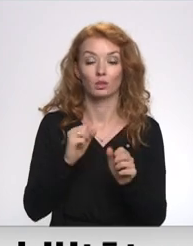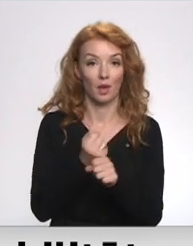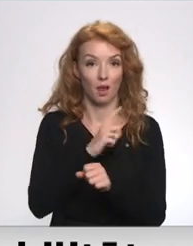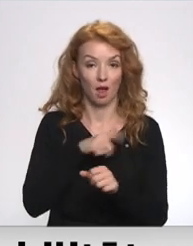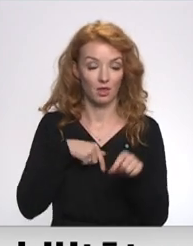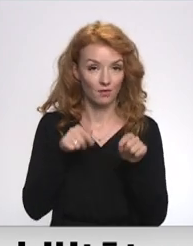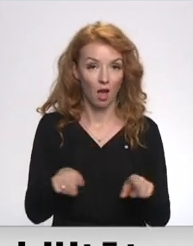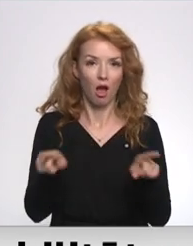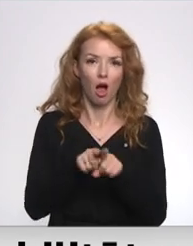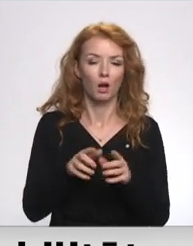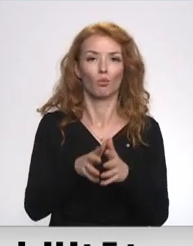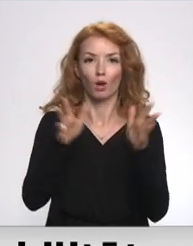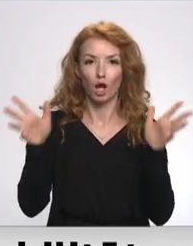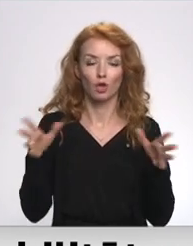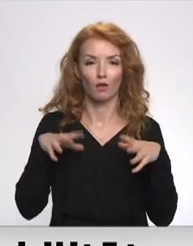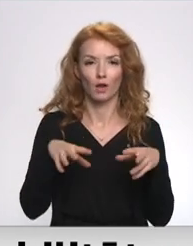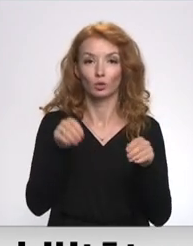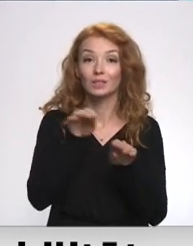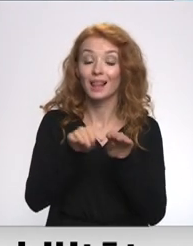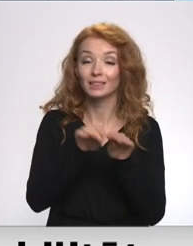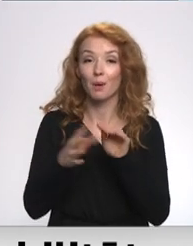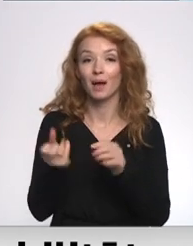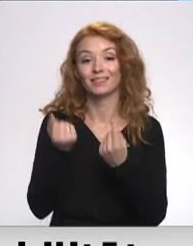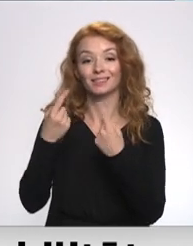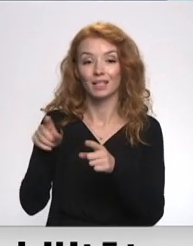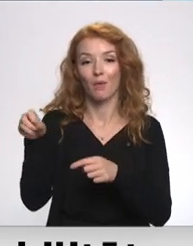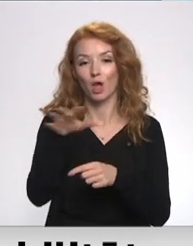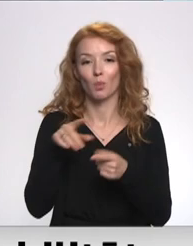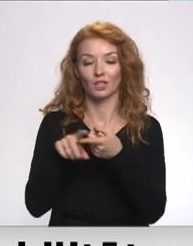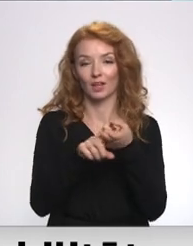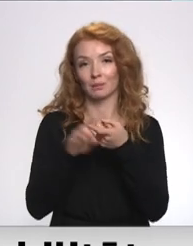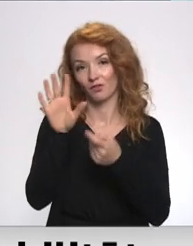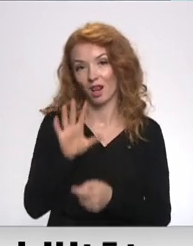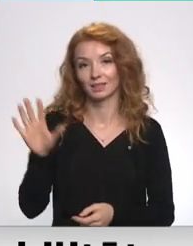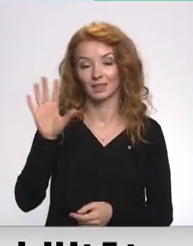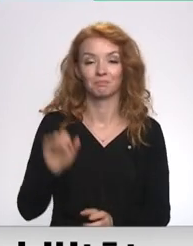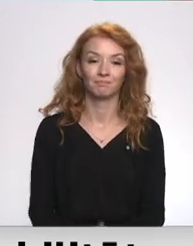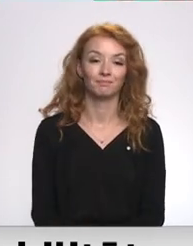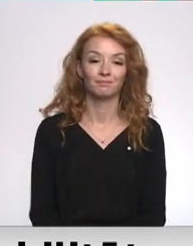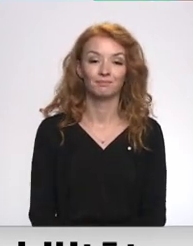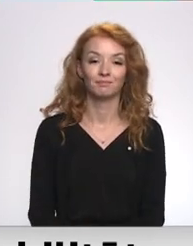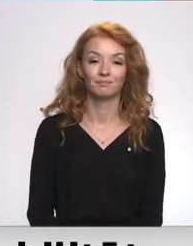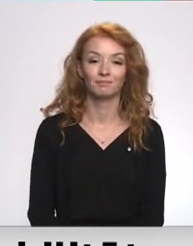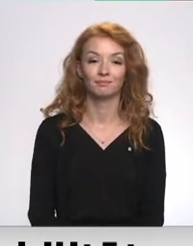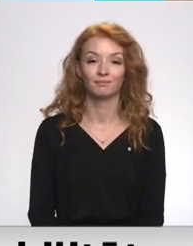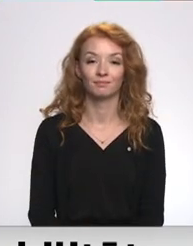Latvijā, bet arī daudz plašāk veicot salīdzinājumus ar citām Eiropas Savienības valstīm. Madara Līcīte, Andris Sarma, Latvijas televīzija.